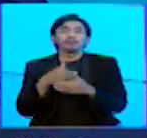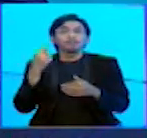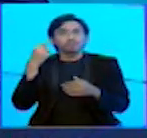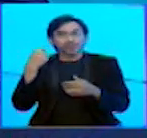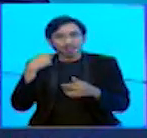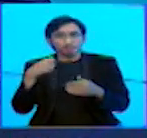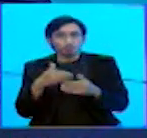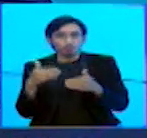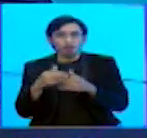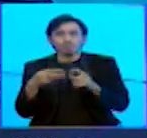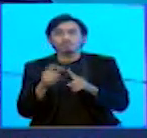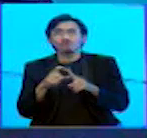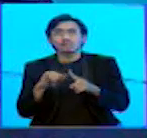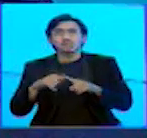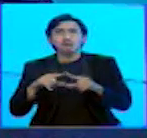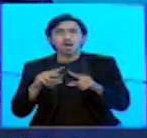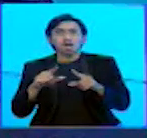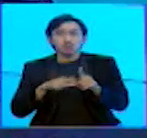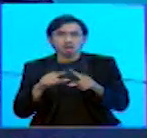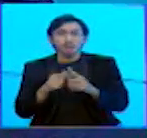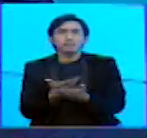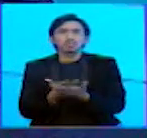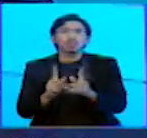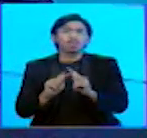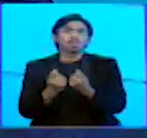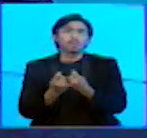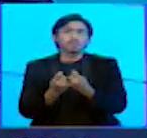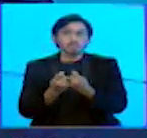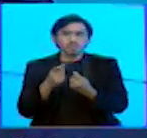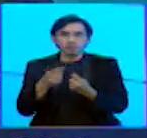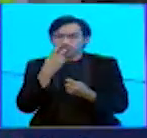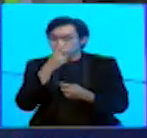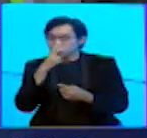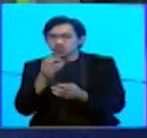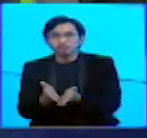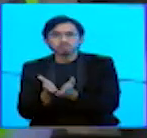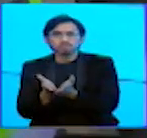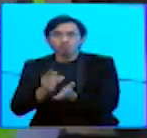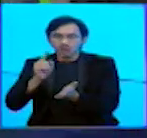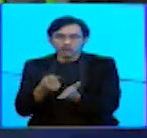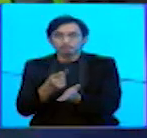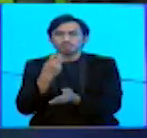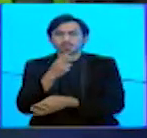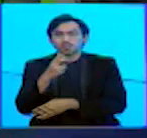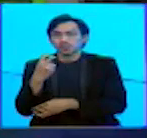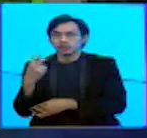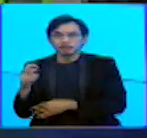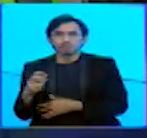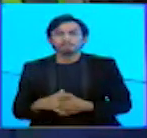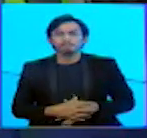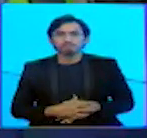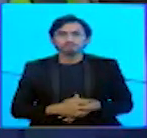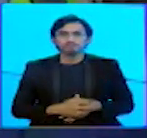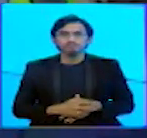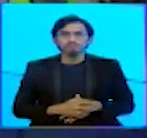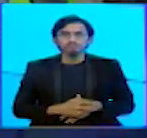meminta tim mandatori cek pelabuhan tidak lengah. Dan Sumatera dan Jawa ada